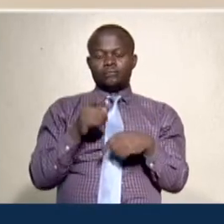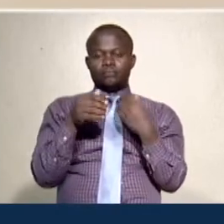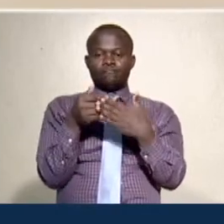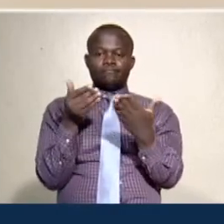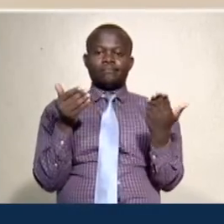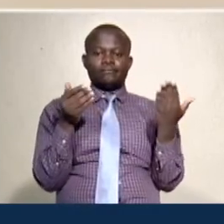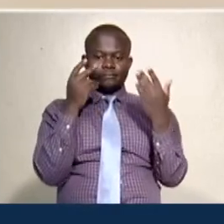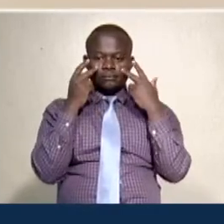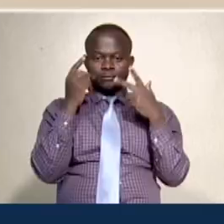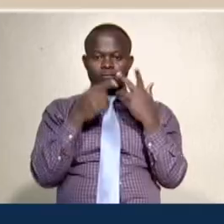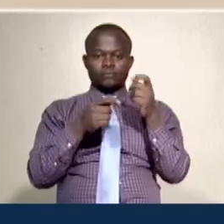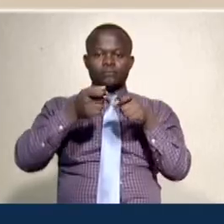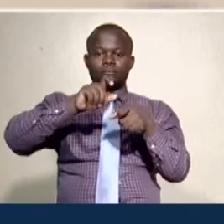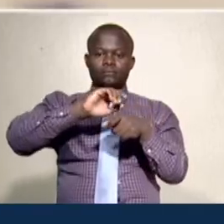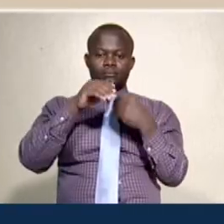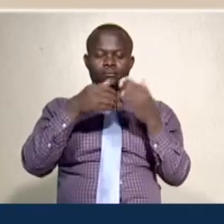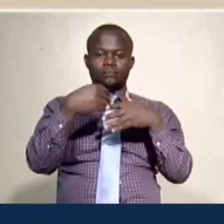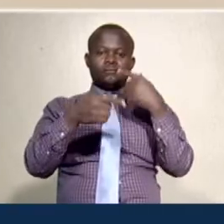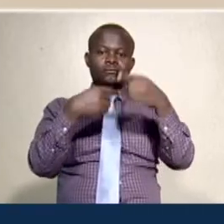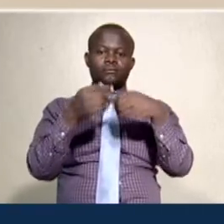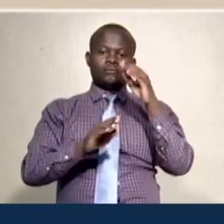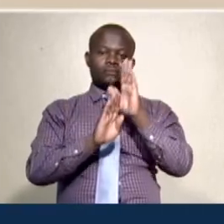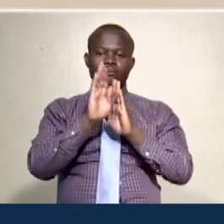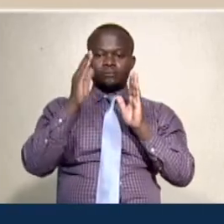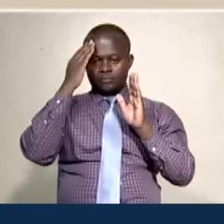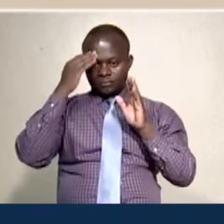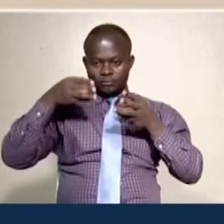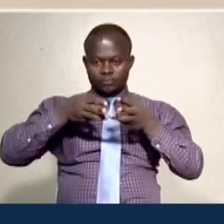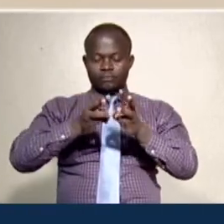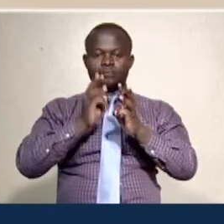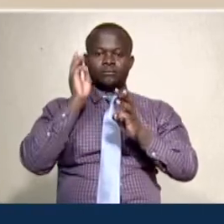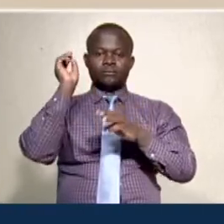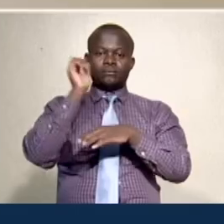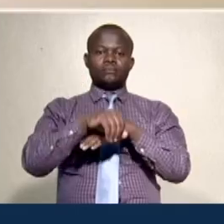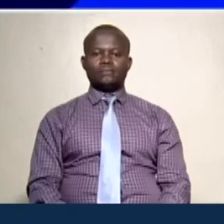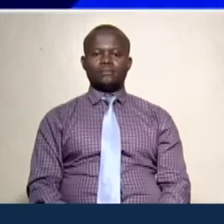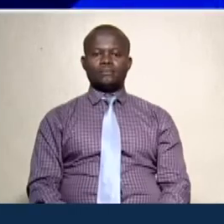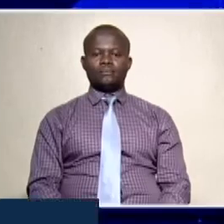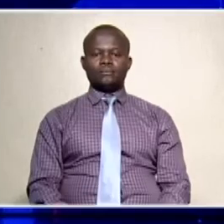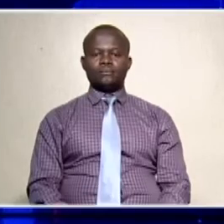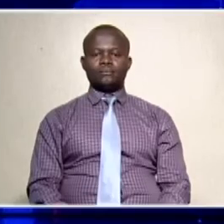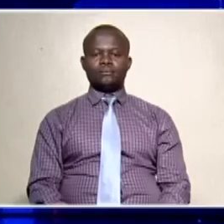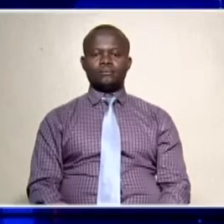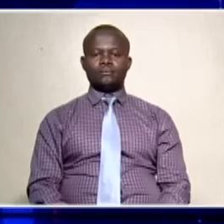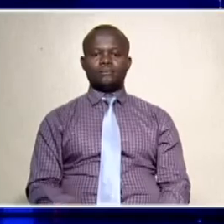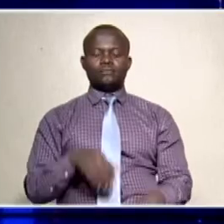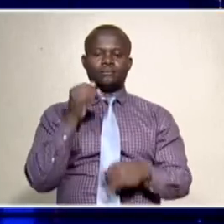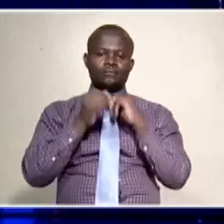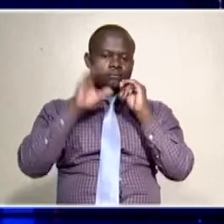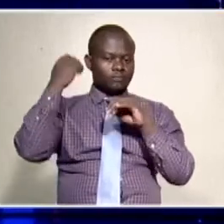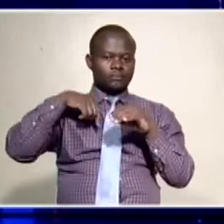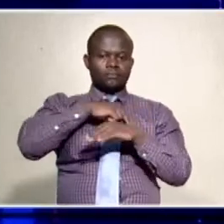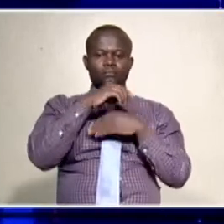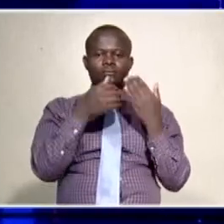ubushize asanga hari ibyiyongere tuzakomeza rutera imbere ku buryo bazashiduka tunabatsinda mu marushanwa mpuzamahanga tugeze ku musozo w'amakuru